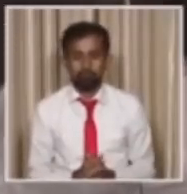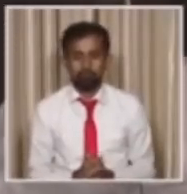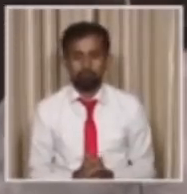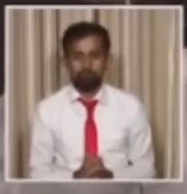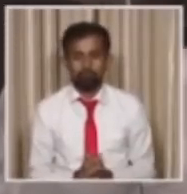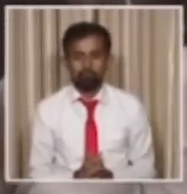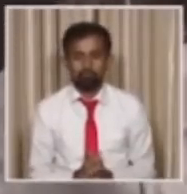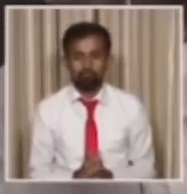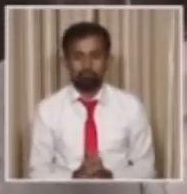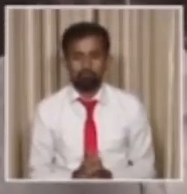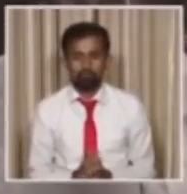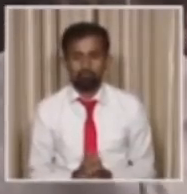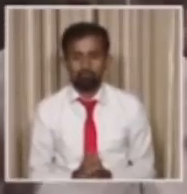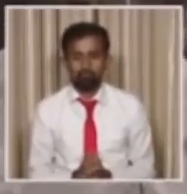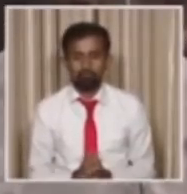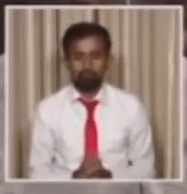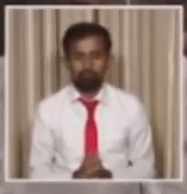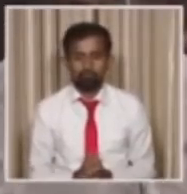කරා සභාගත